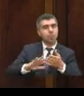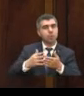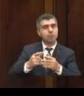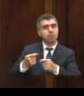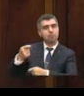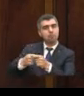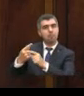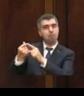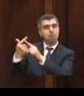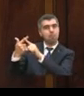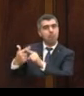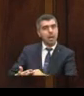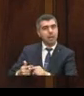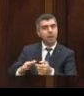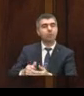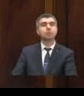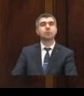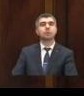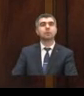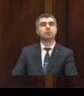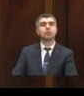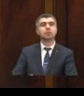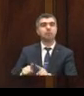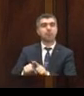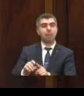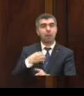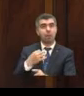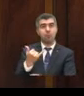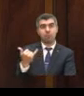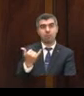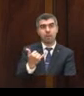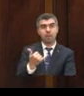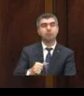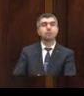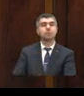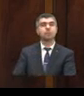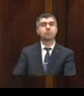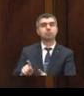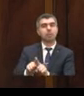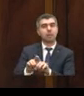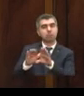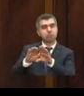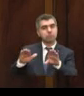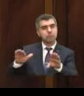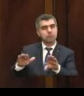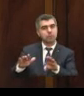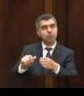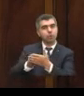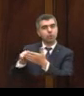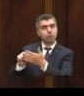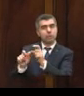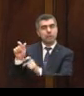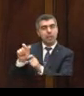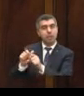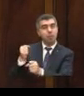والمالية قد ساهمت بشكل كبير ورئيسي في استقرار القدرة الشرائية والحفاظ على